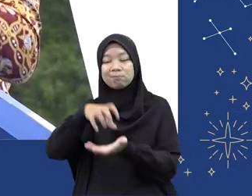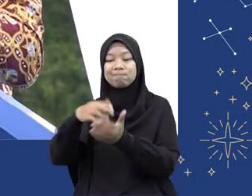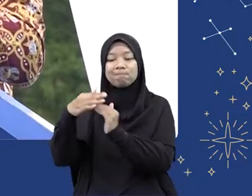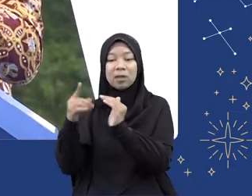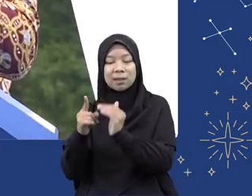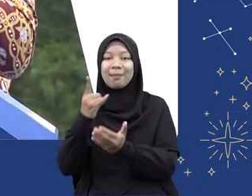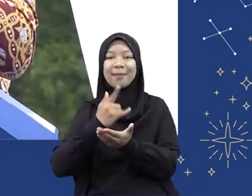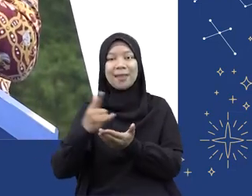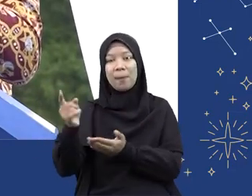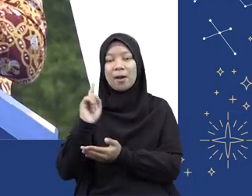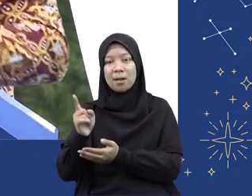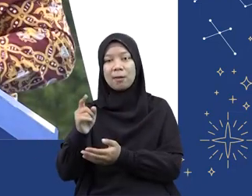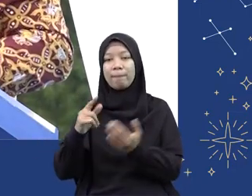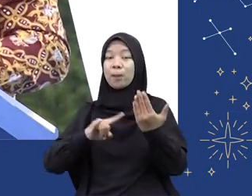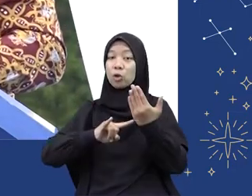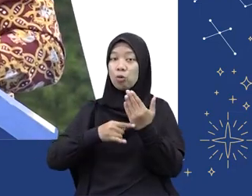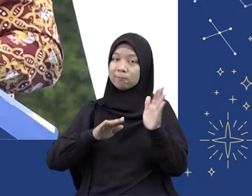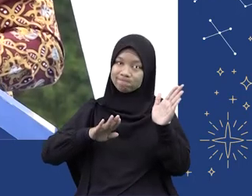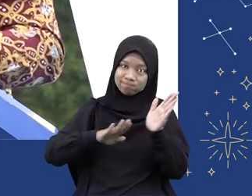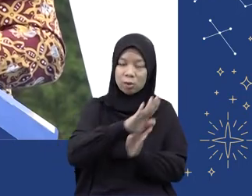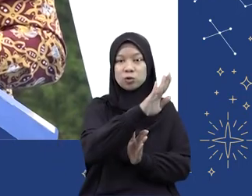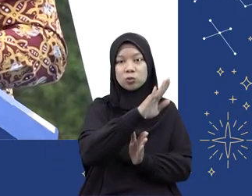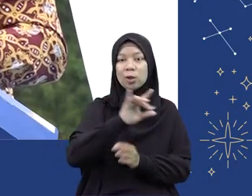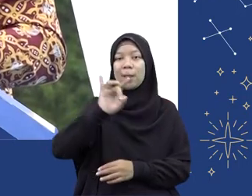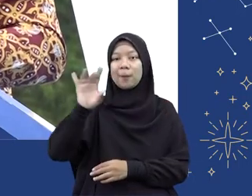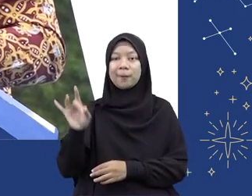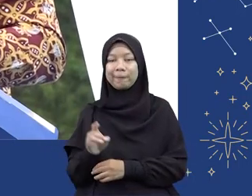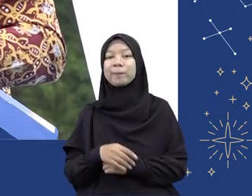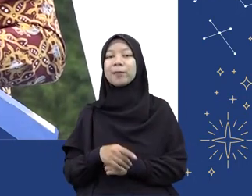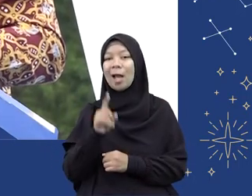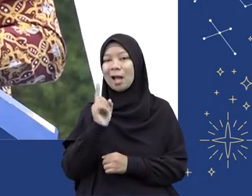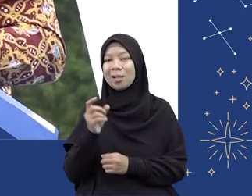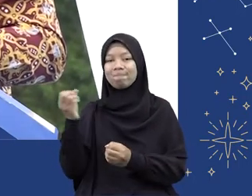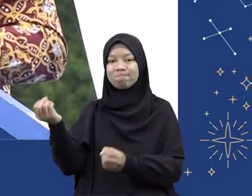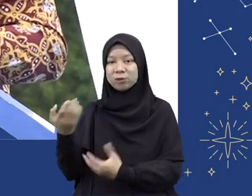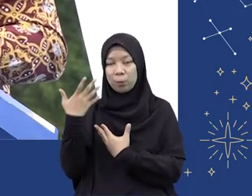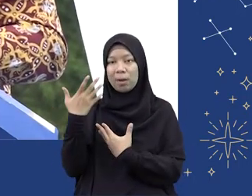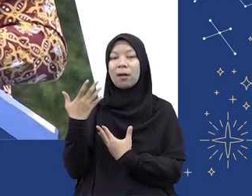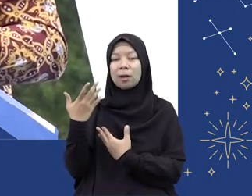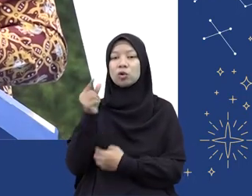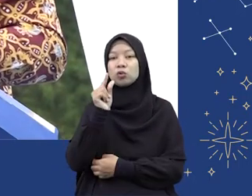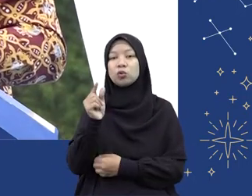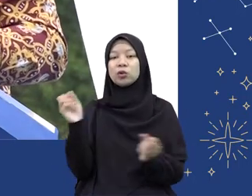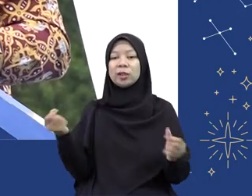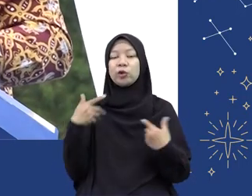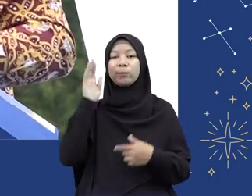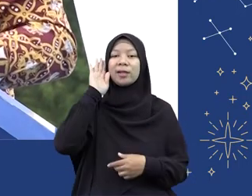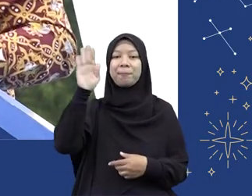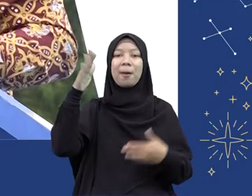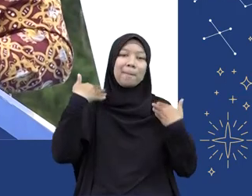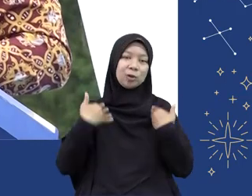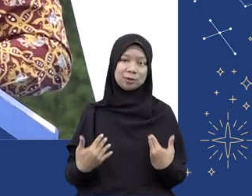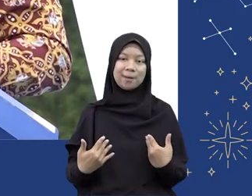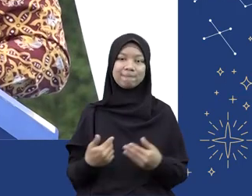makin maju makin teknologis dan tentunya tadi memberikan jawaban-jawaban terhadap masa depan umat manusia